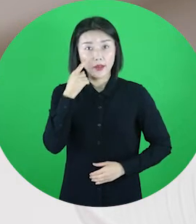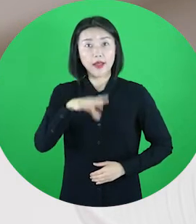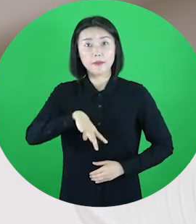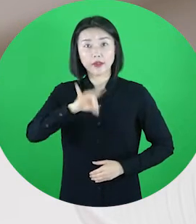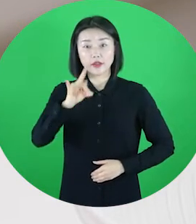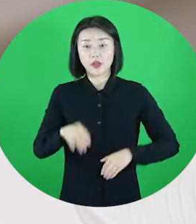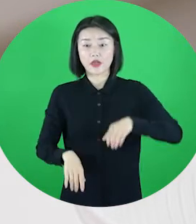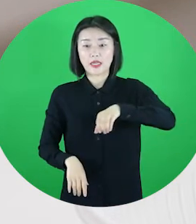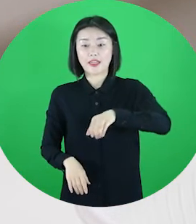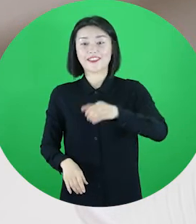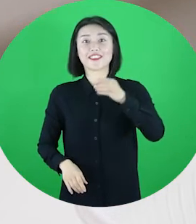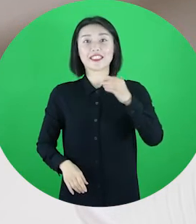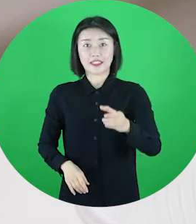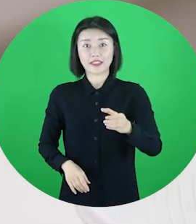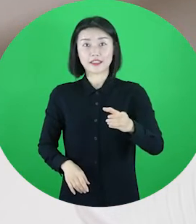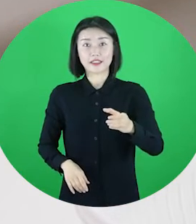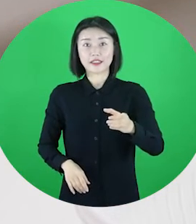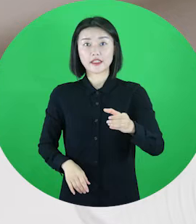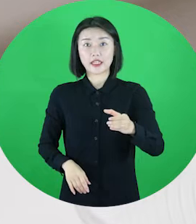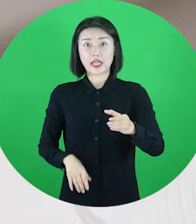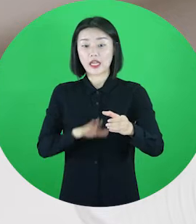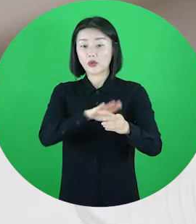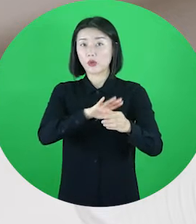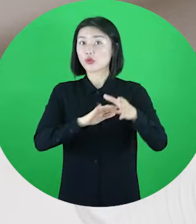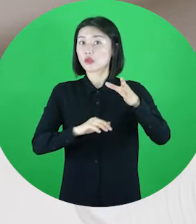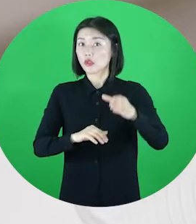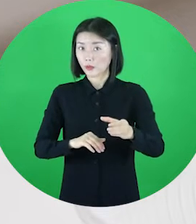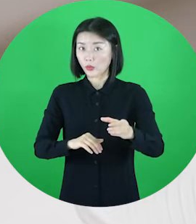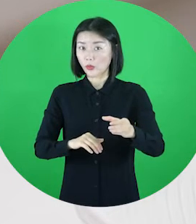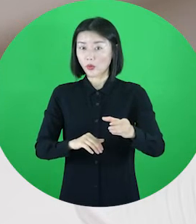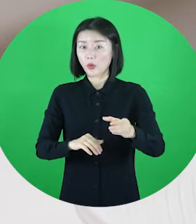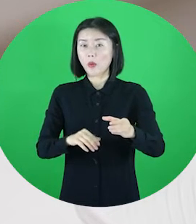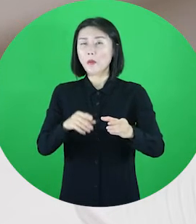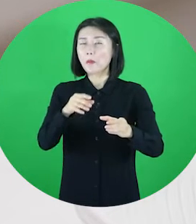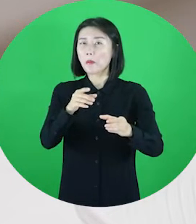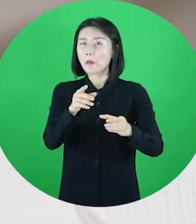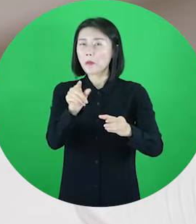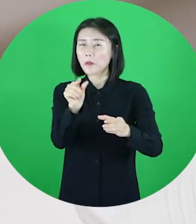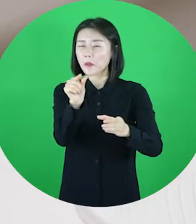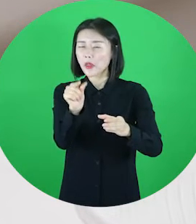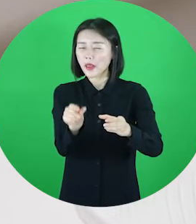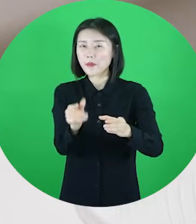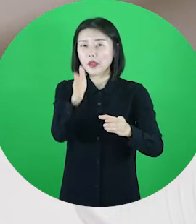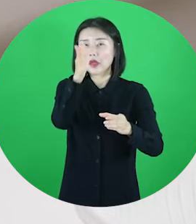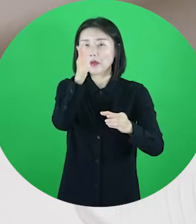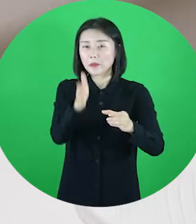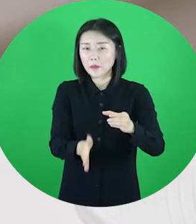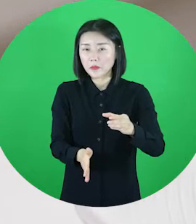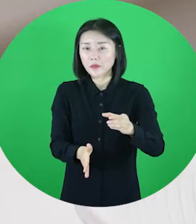세워서 흔들리지 않게 잡아주고요. 끝부분을 살짝만 잘라줄게요.